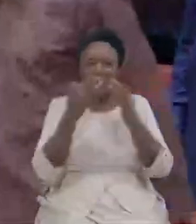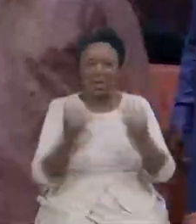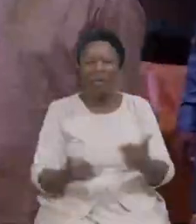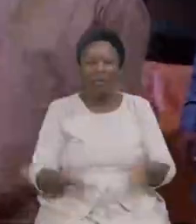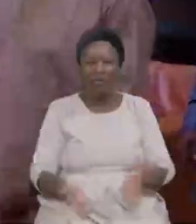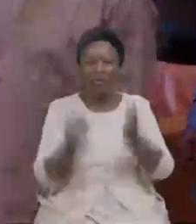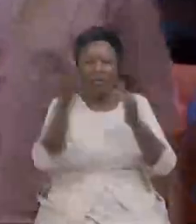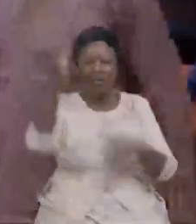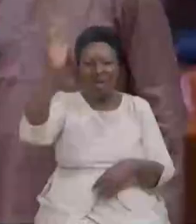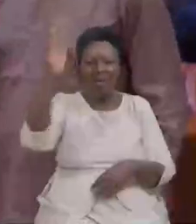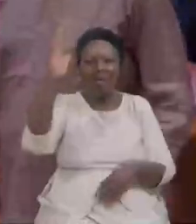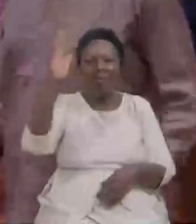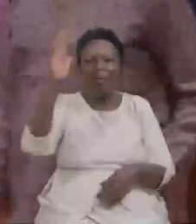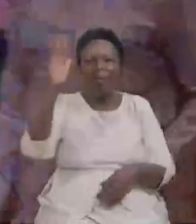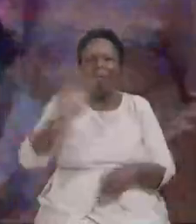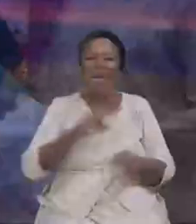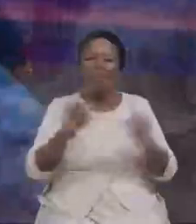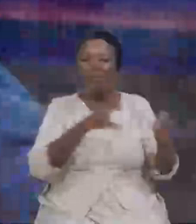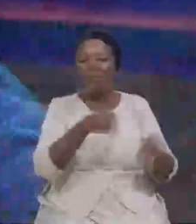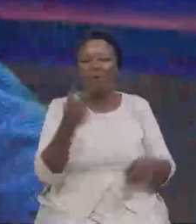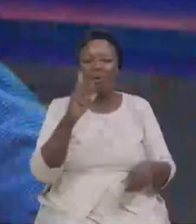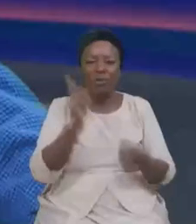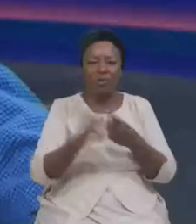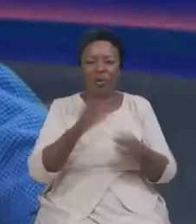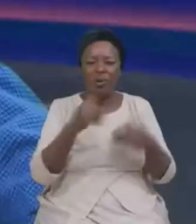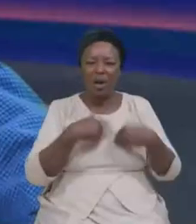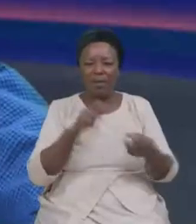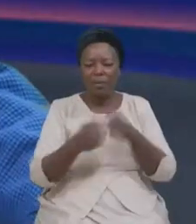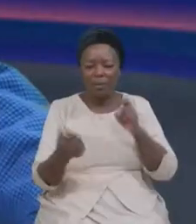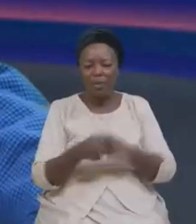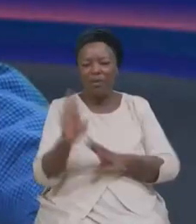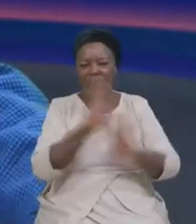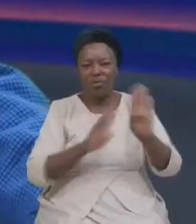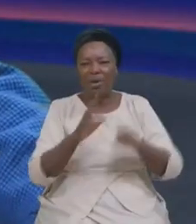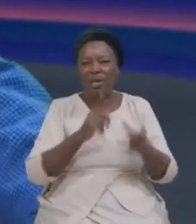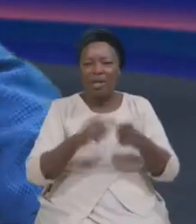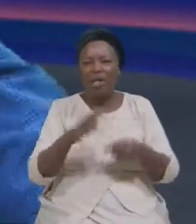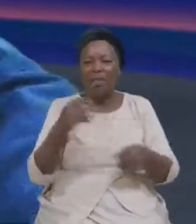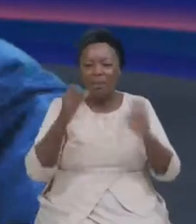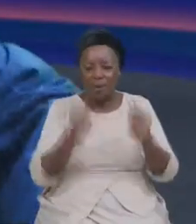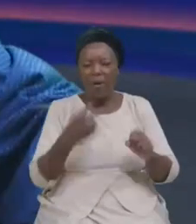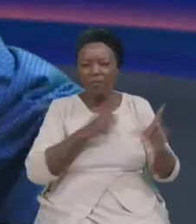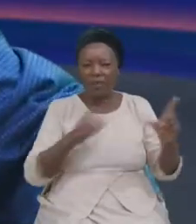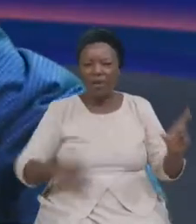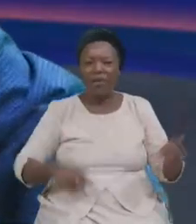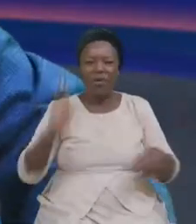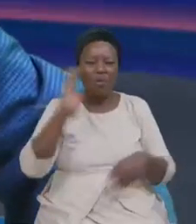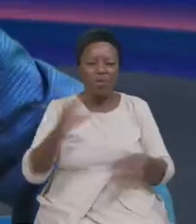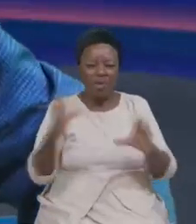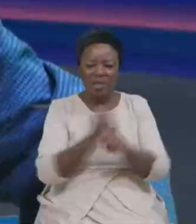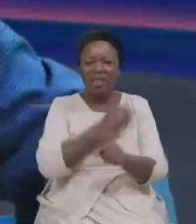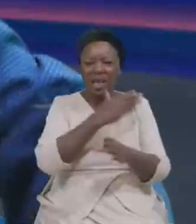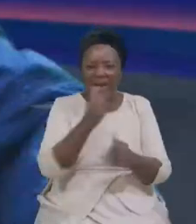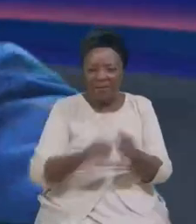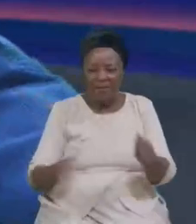as le défi et lève l'autre main. Et la puissance du Seigneur va ôter tout